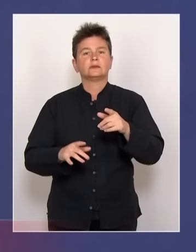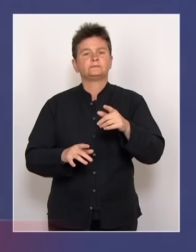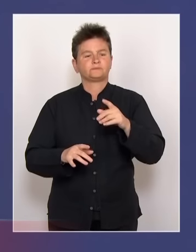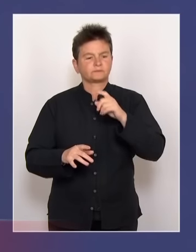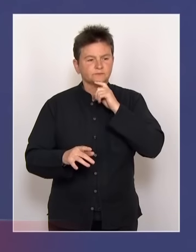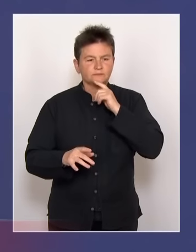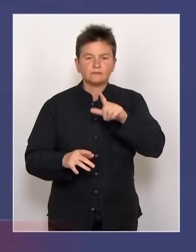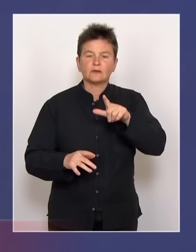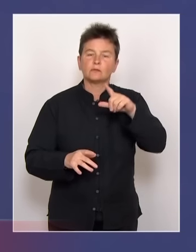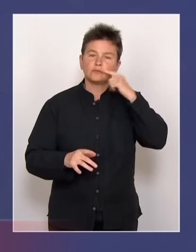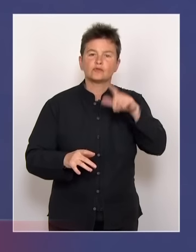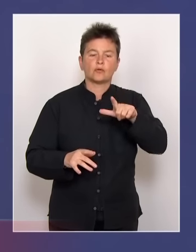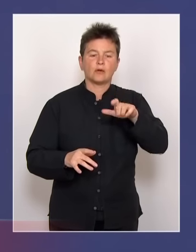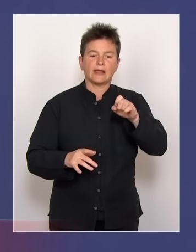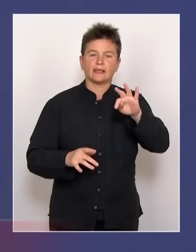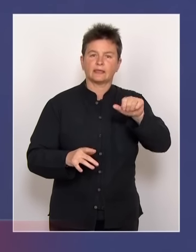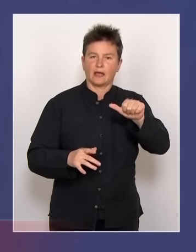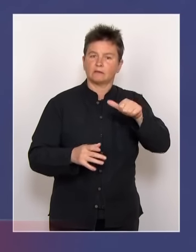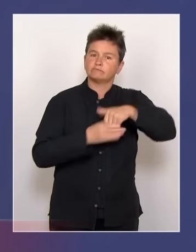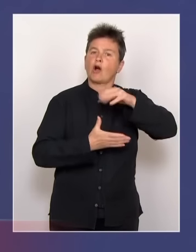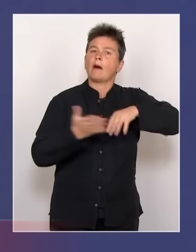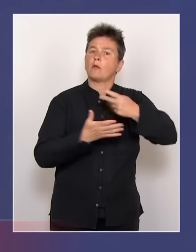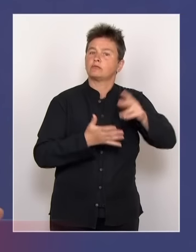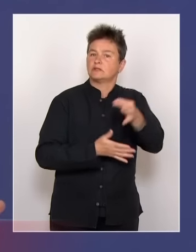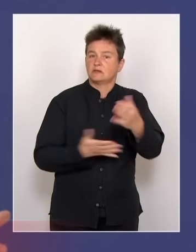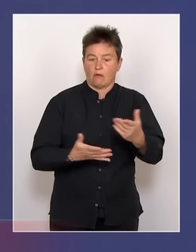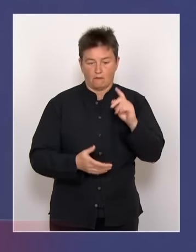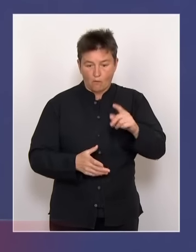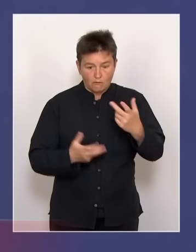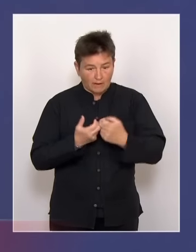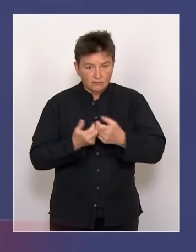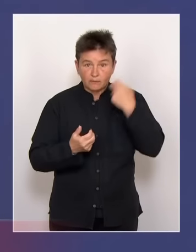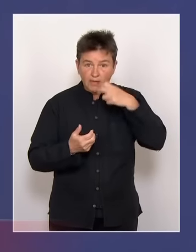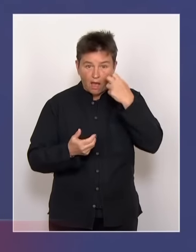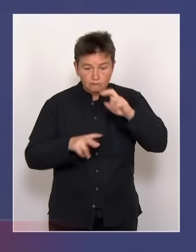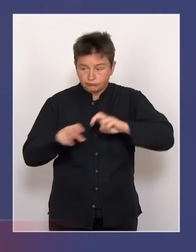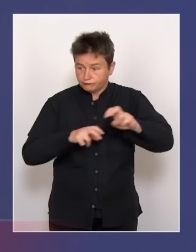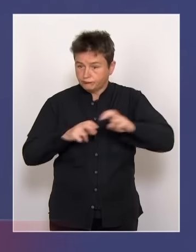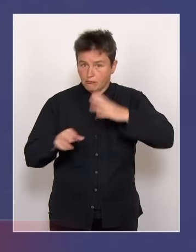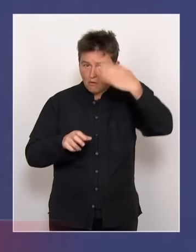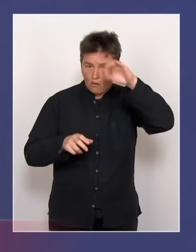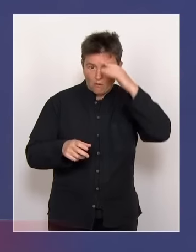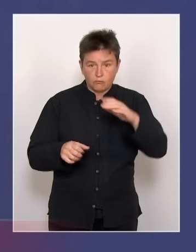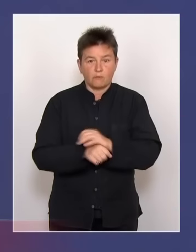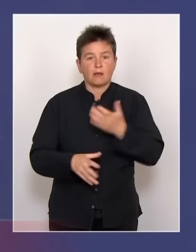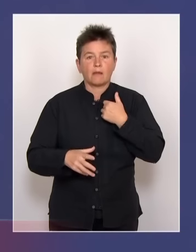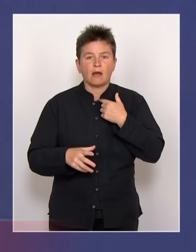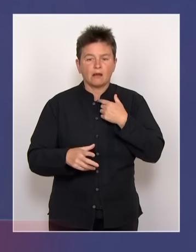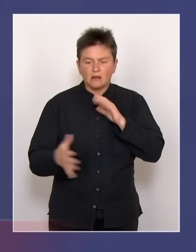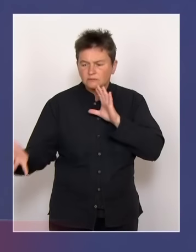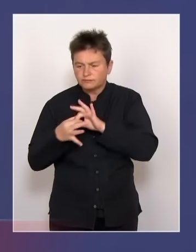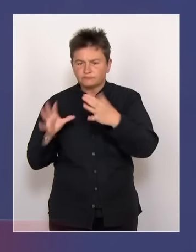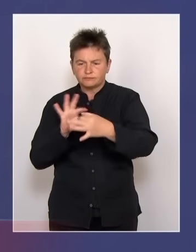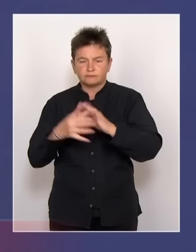pointé Enrico Letta dans son rapport c'est de pouvoir circuler en train partout en Europe nos capitales ne sont pas encore reliées comme il faut